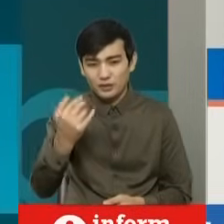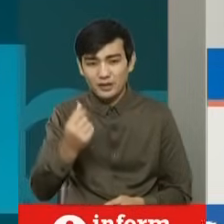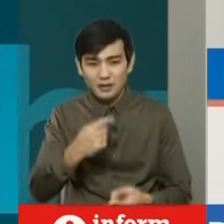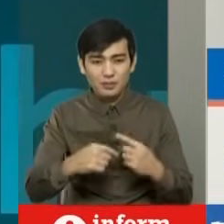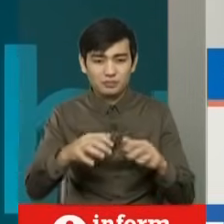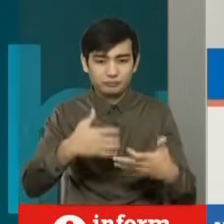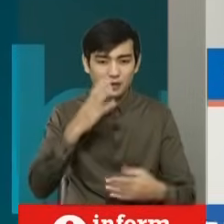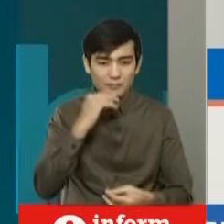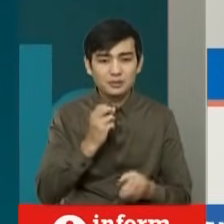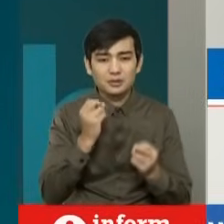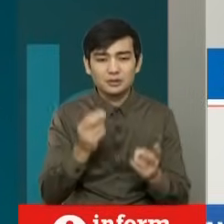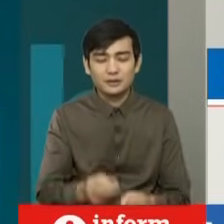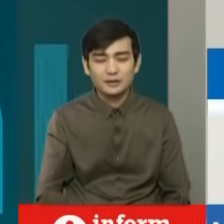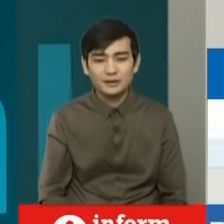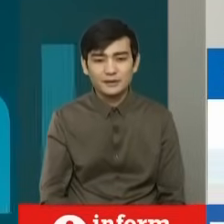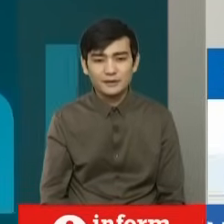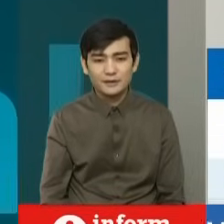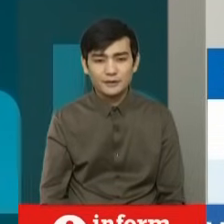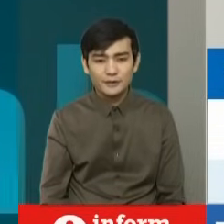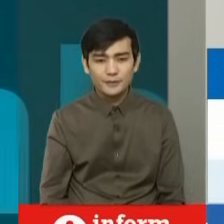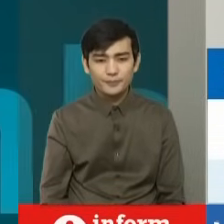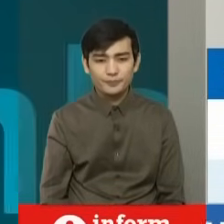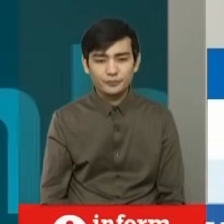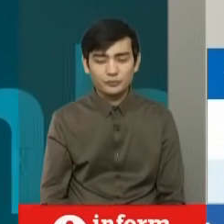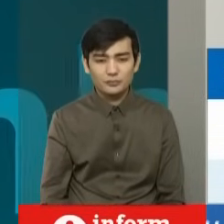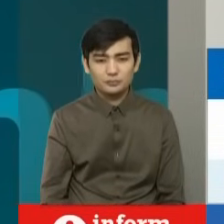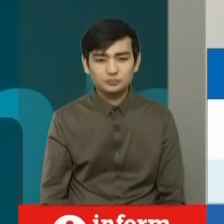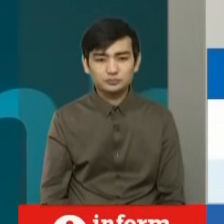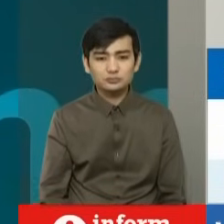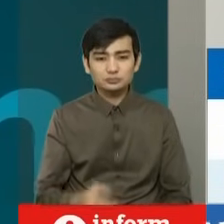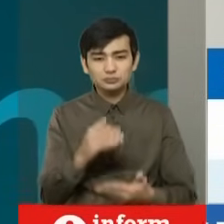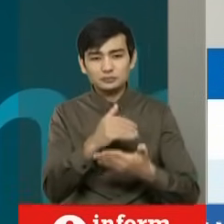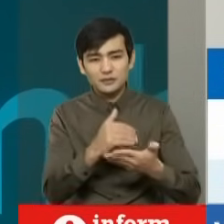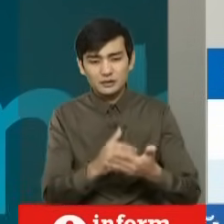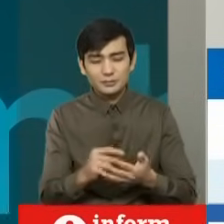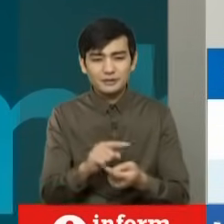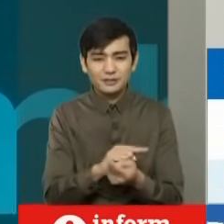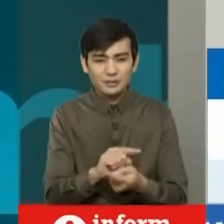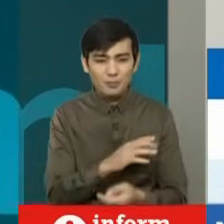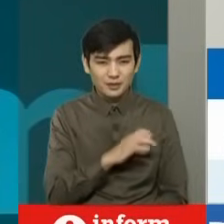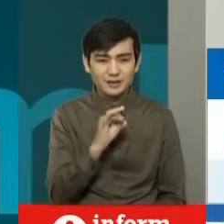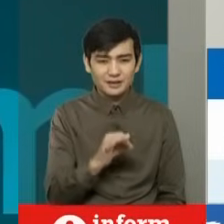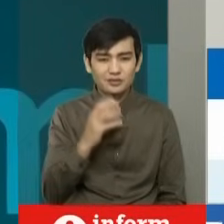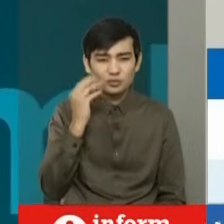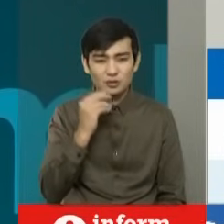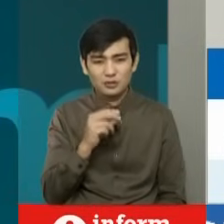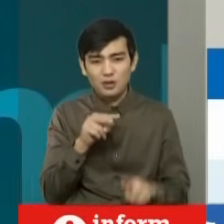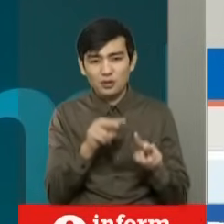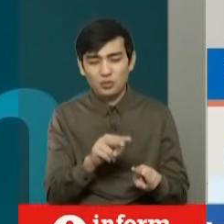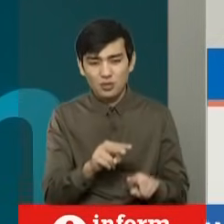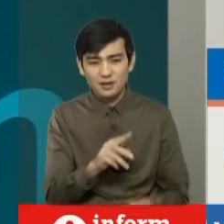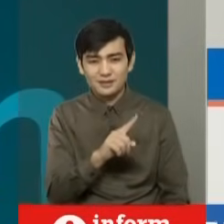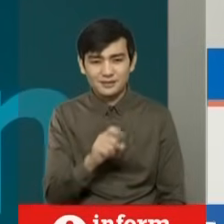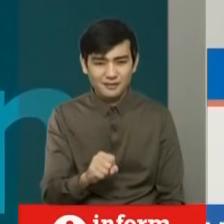ужесточать требования в целом то есть нужно приводить системные изменения в том числе в рамках контроля